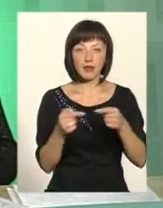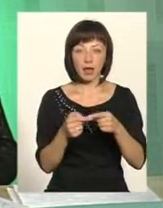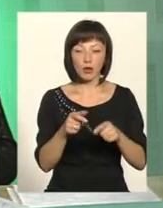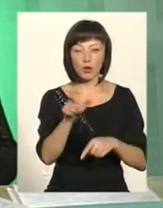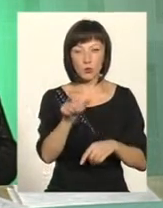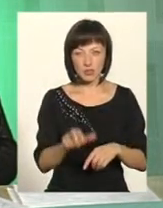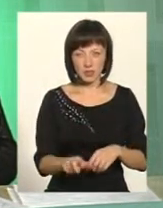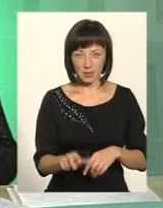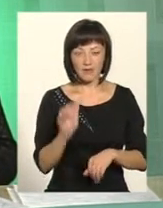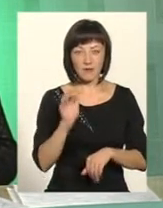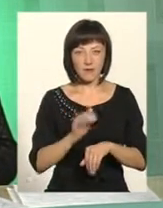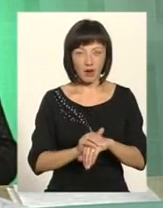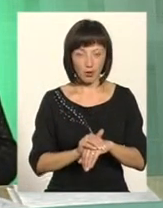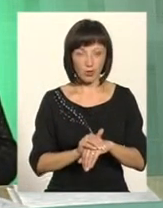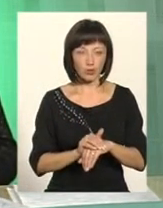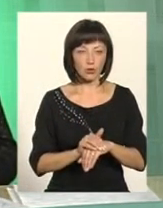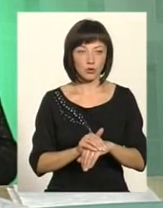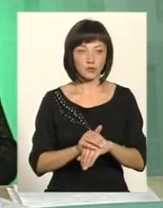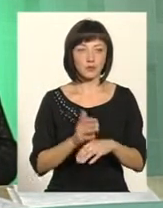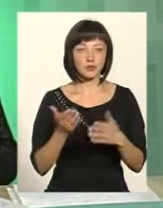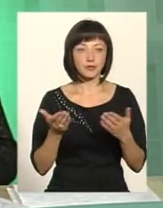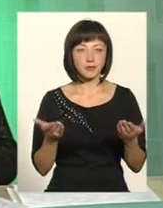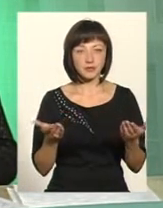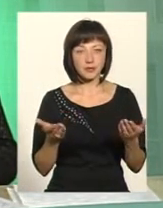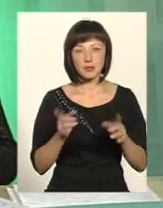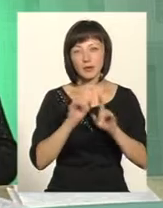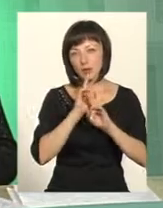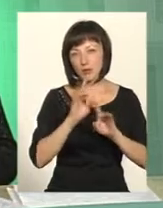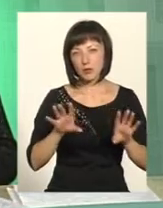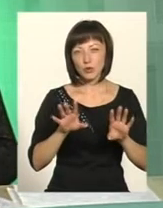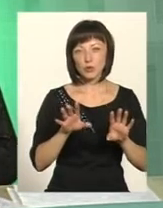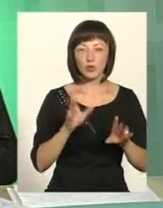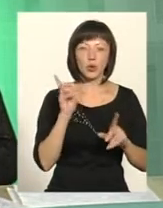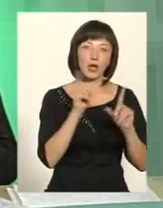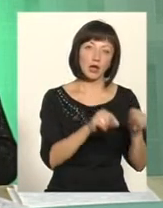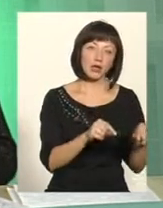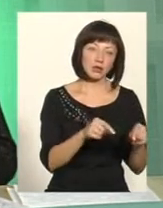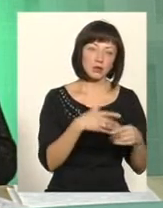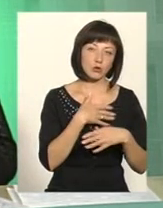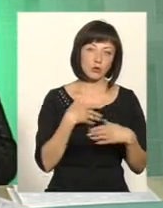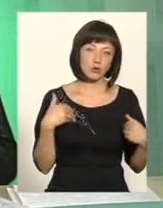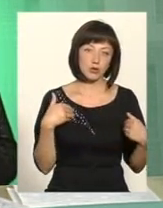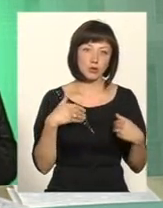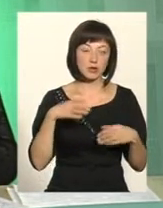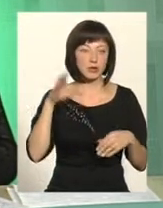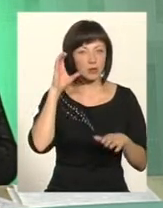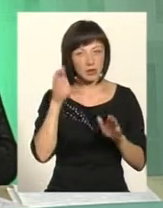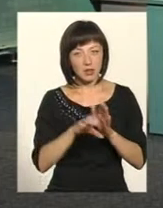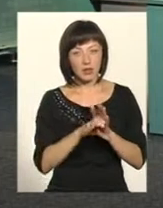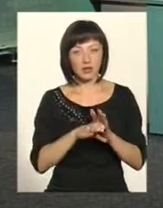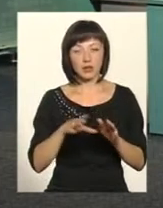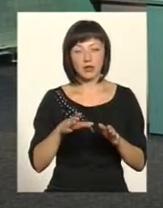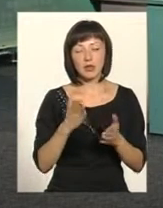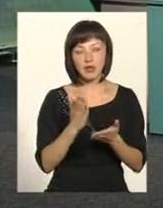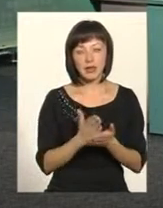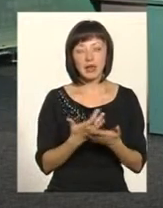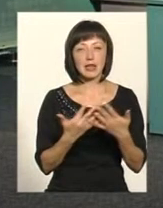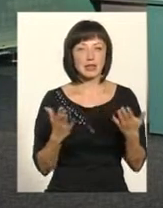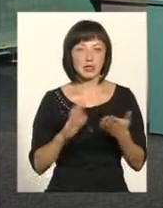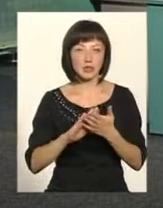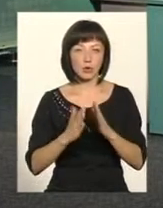людський фактор, розумієте, а не буду я там туди їхати, не буду я підчинятися то робити. Є різні